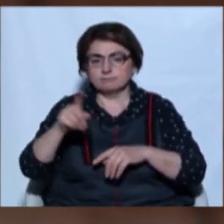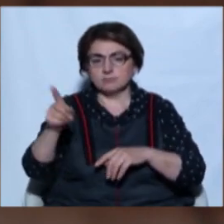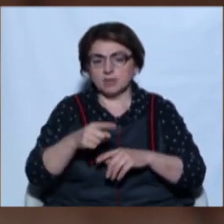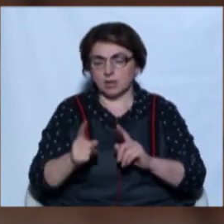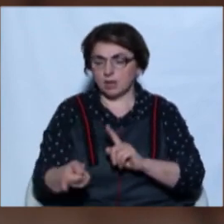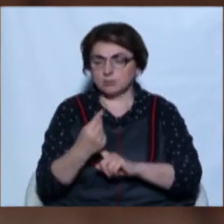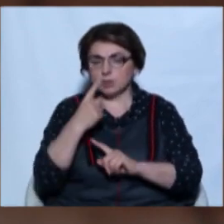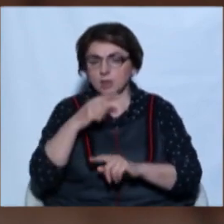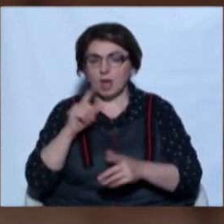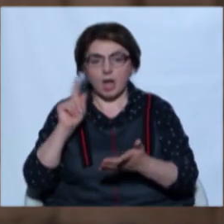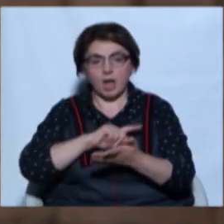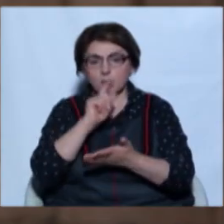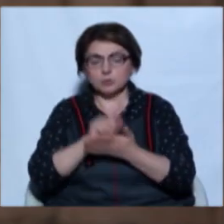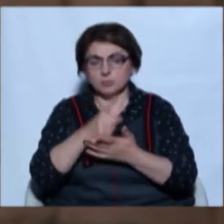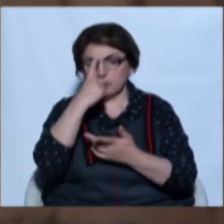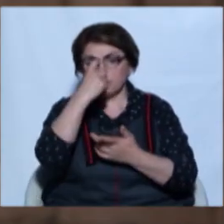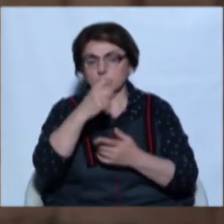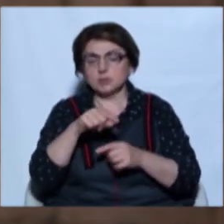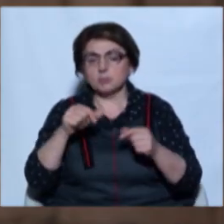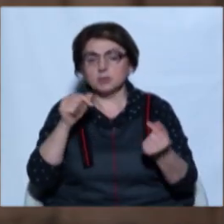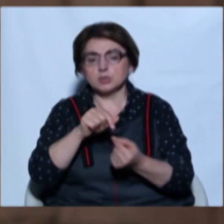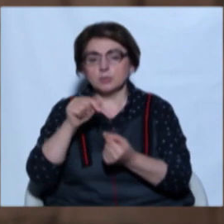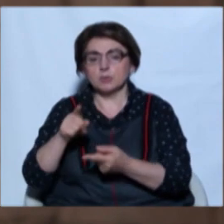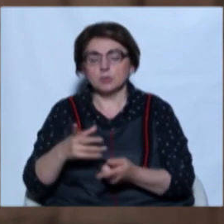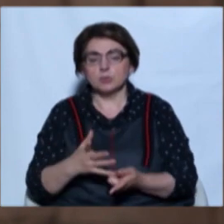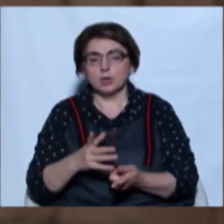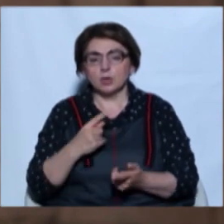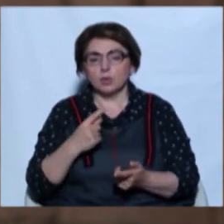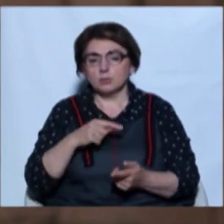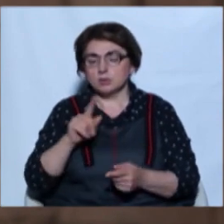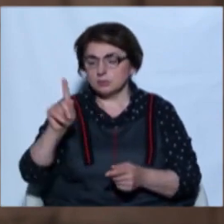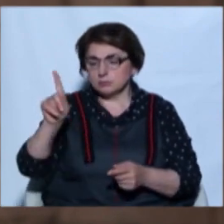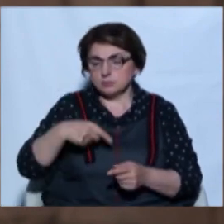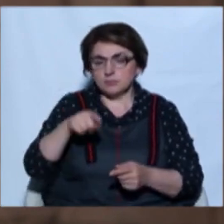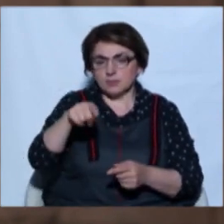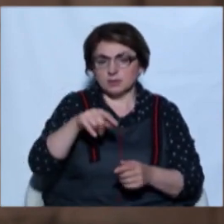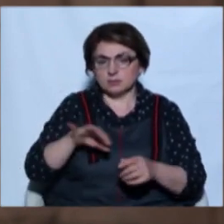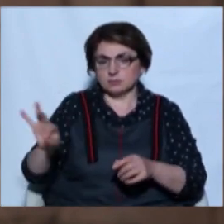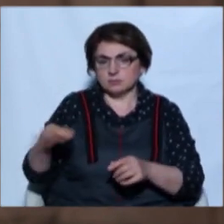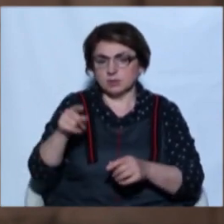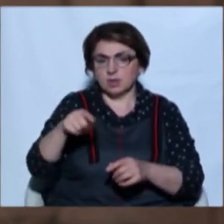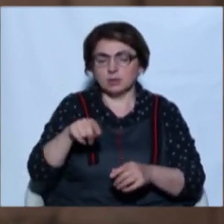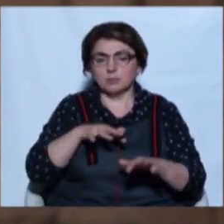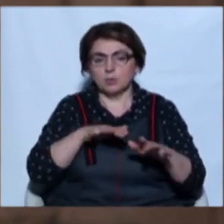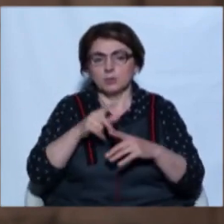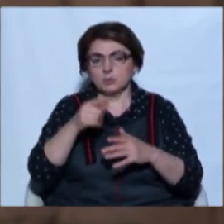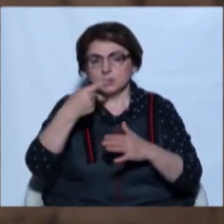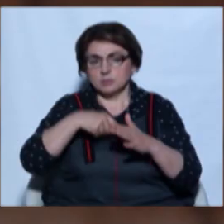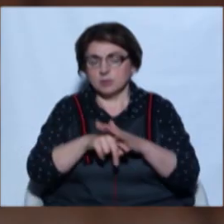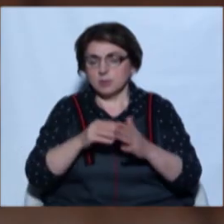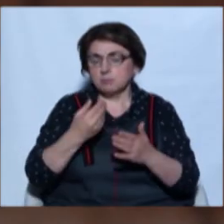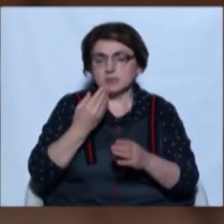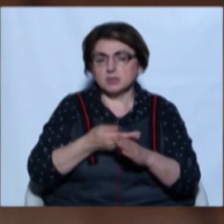ძალადობის აღმოჩენისთანავე მიმართოთ შესაბამის უწყებებს, რომლებიც მოძალადის მოქმედებიდან გამომდინარე,